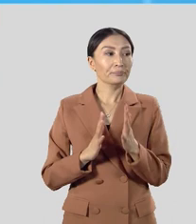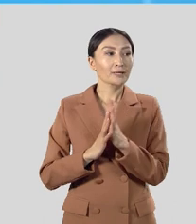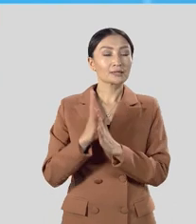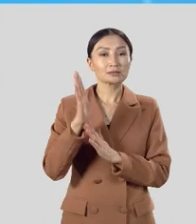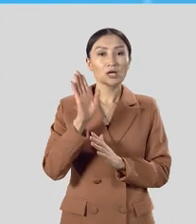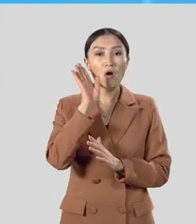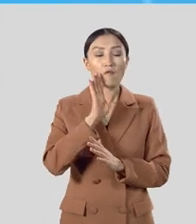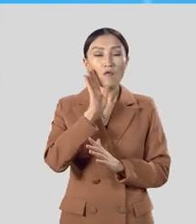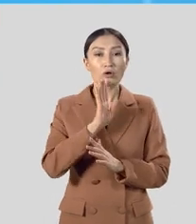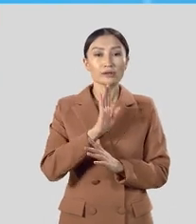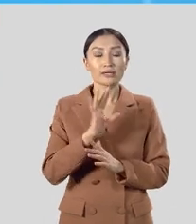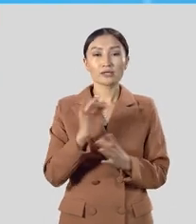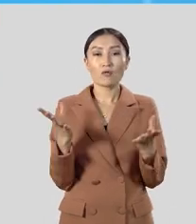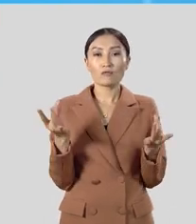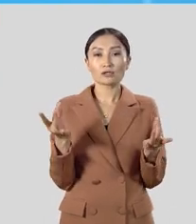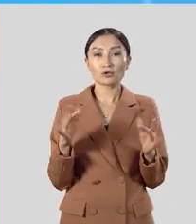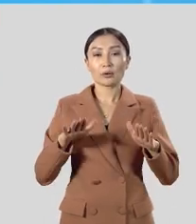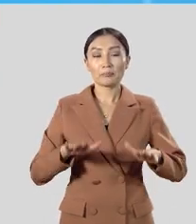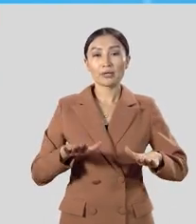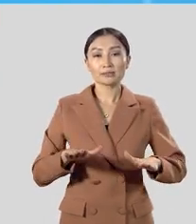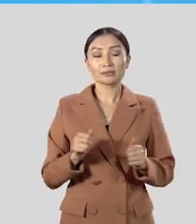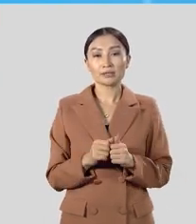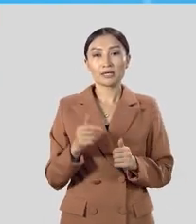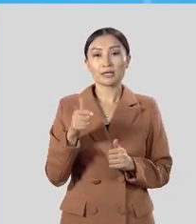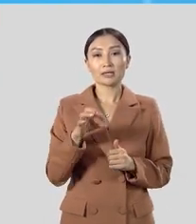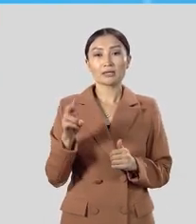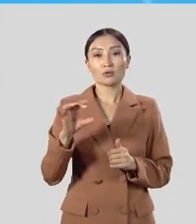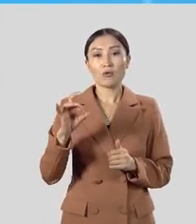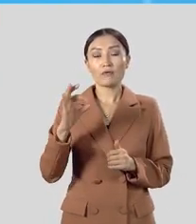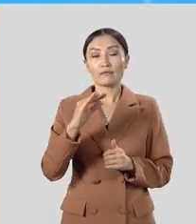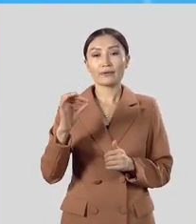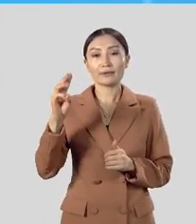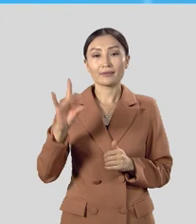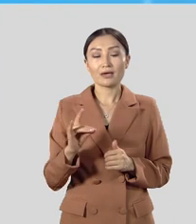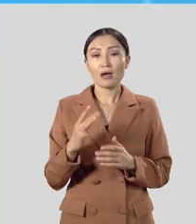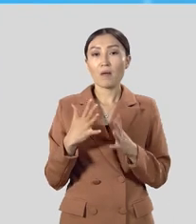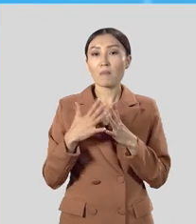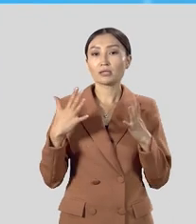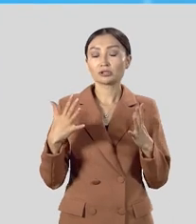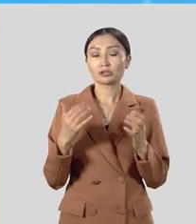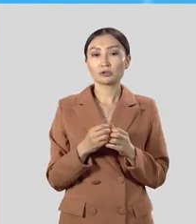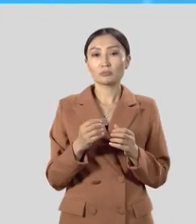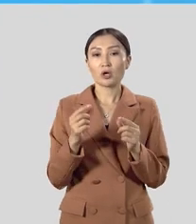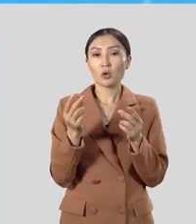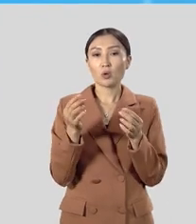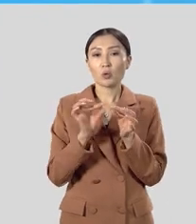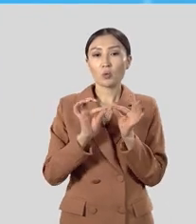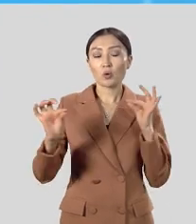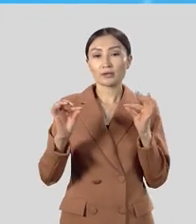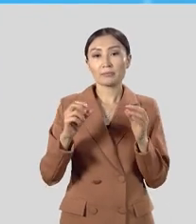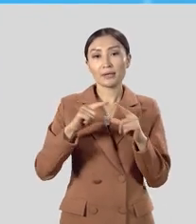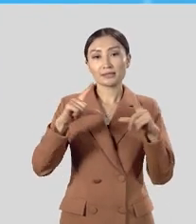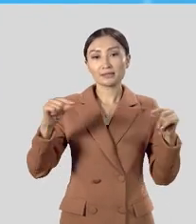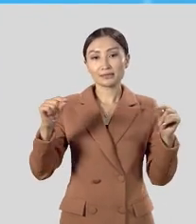Растения водных и избыточно увлажненных мест обитания – гигрофиты. Отличаются большими тонкими листьями.